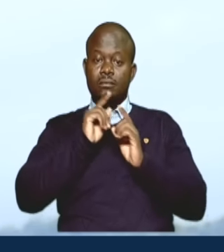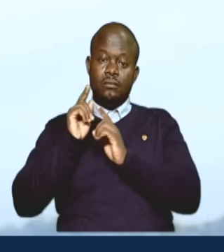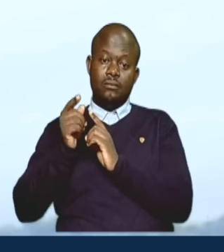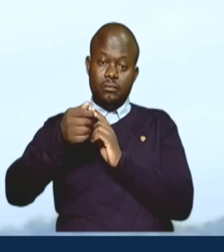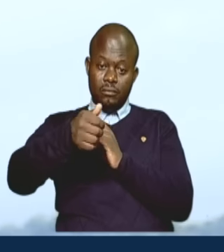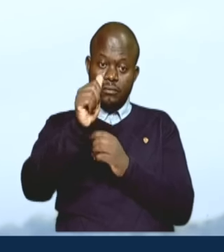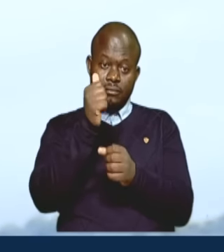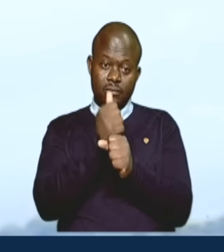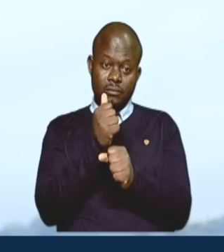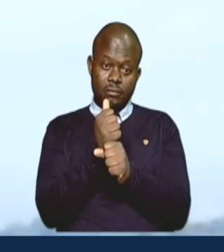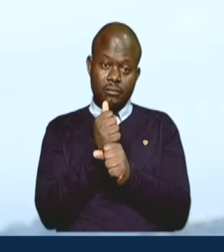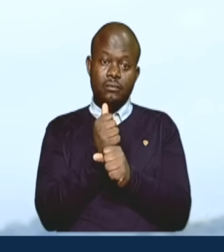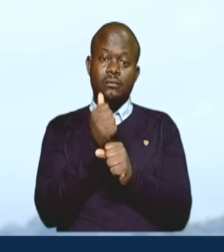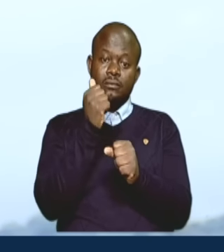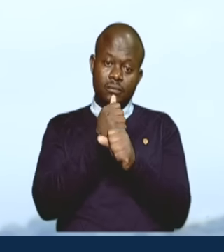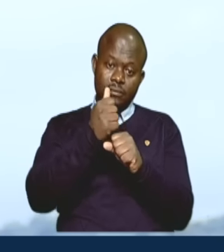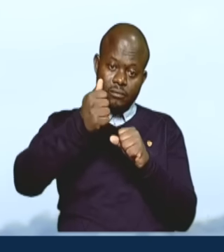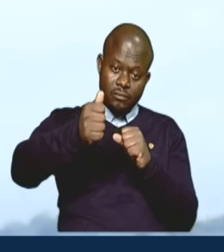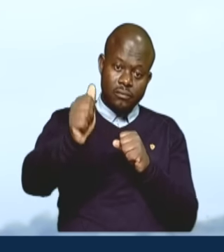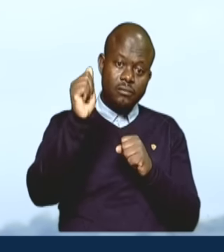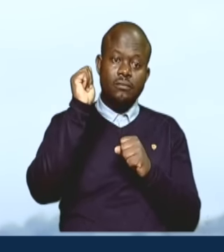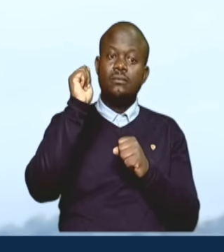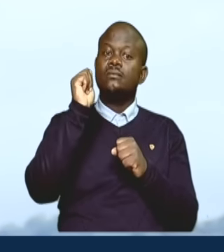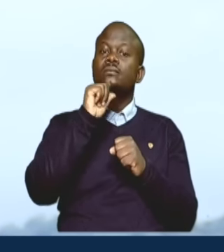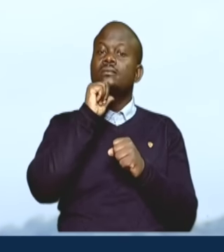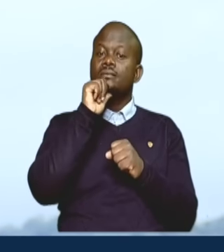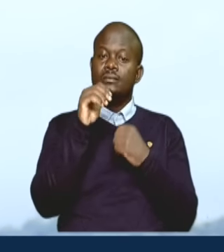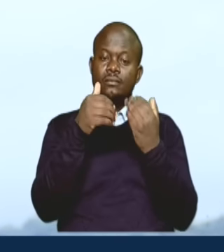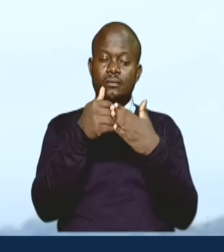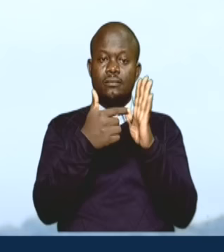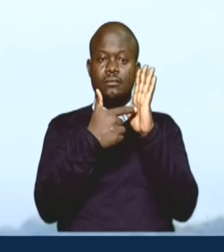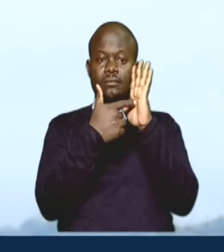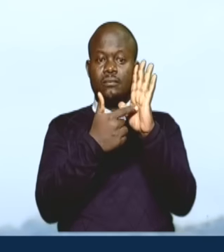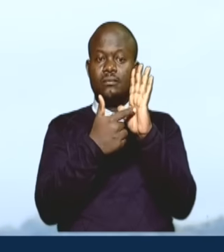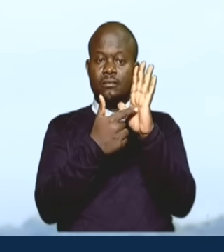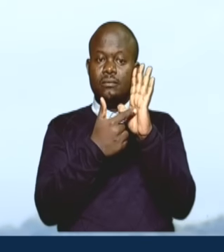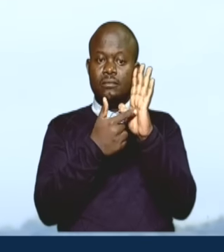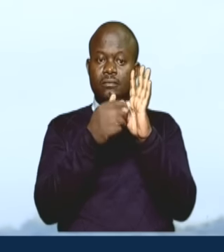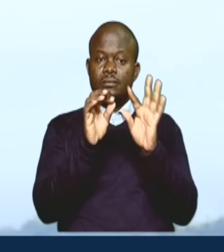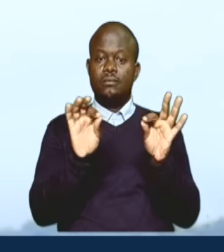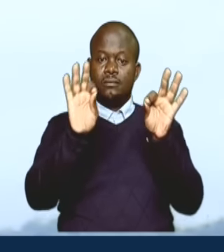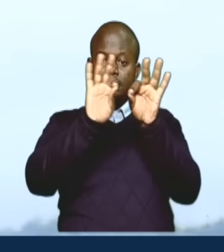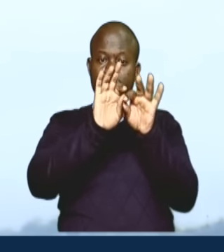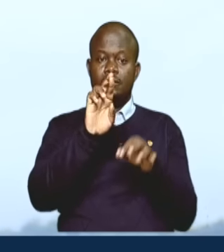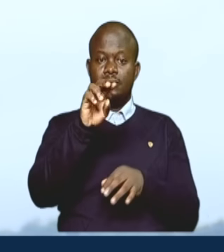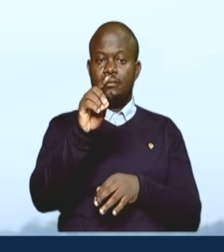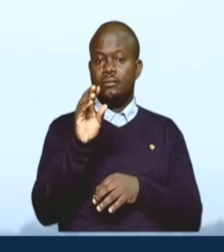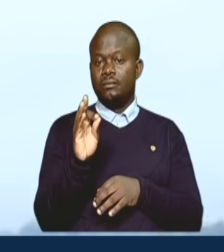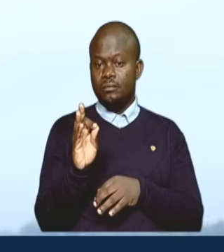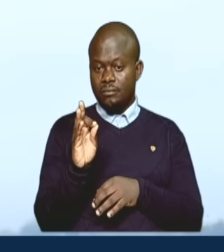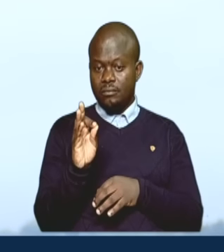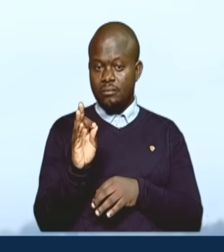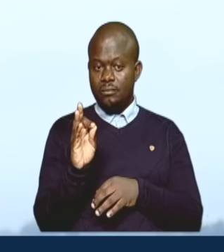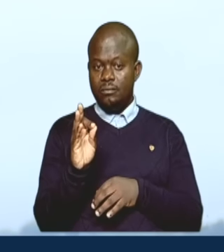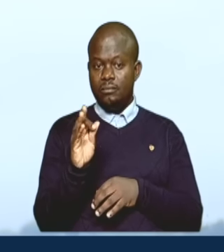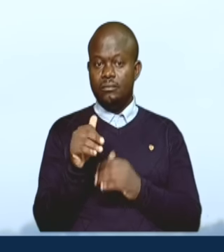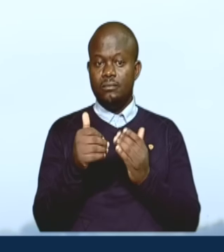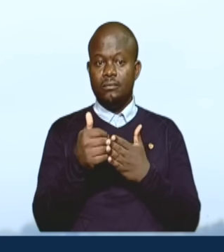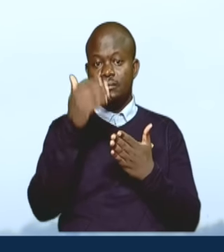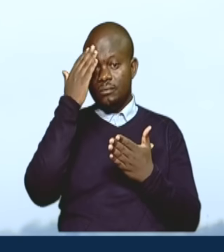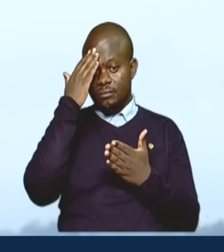yakoze yabikoze ku giti cye, ntabwo biranga intangagaciro za RDF.